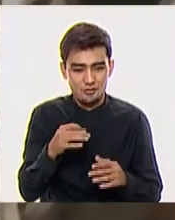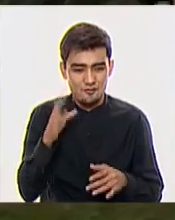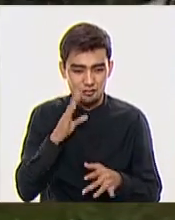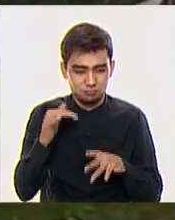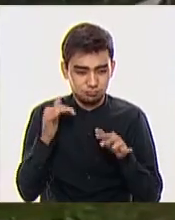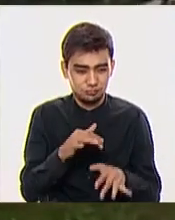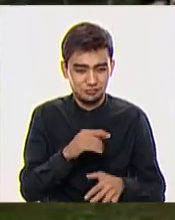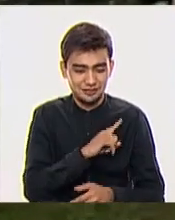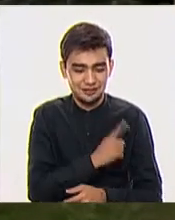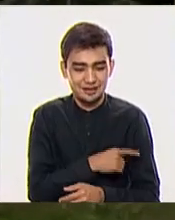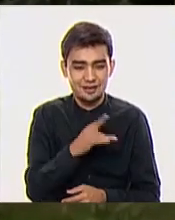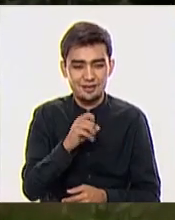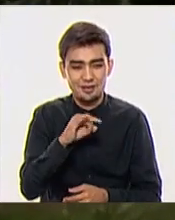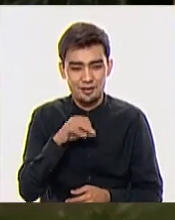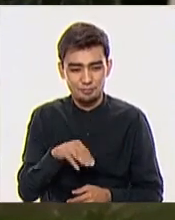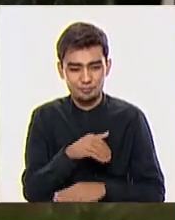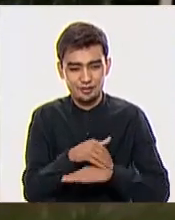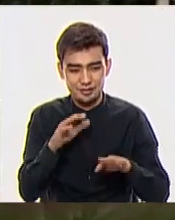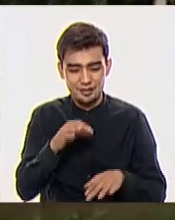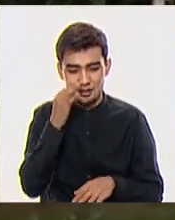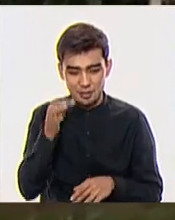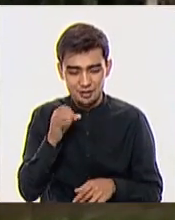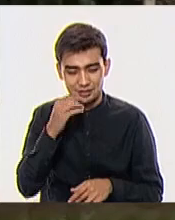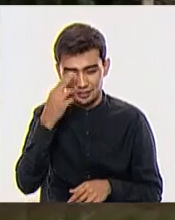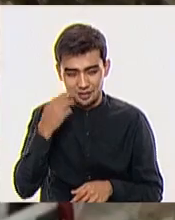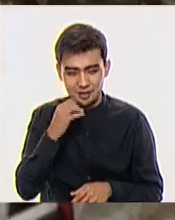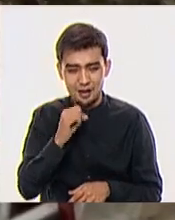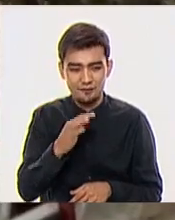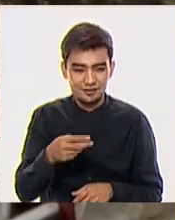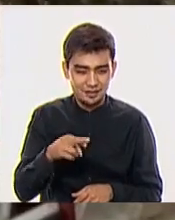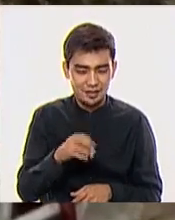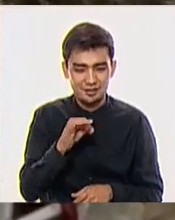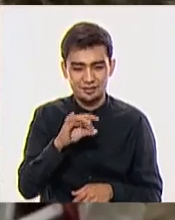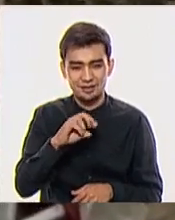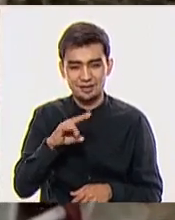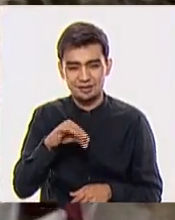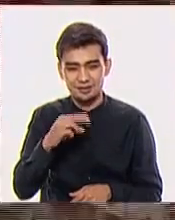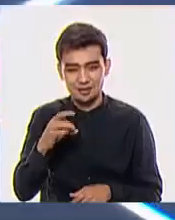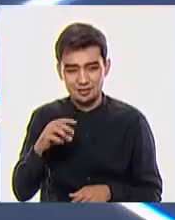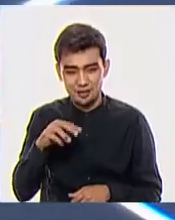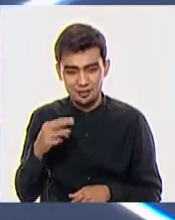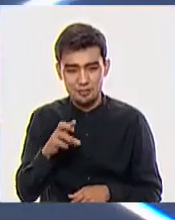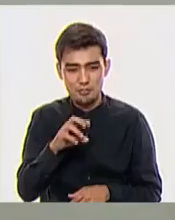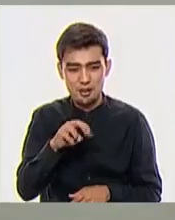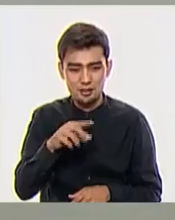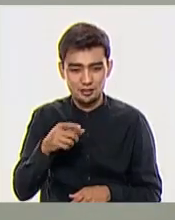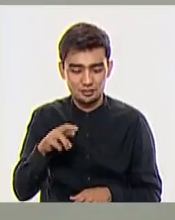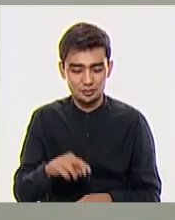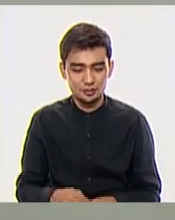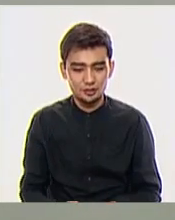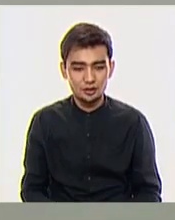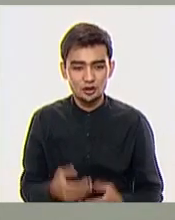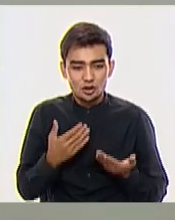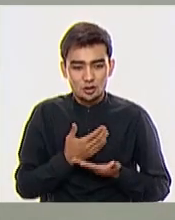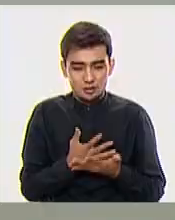наводнений не только земля Райн-Ланд-Фальц на западе Германии, но и Италия, Австрия, Нидерланды и Бельгия. Жители